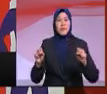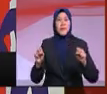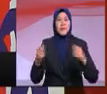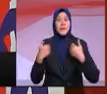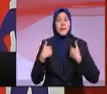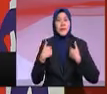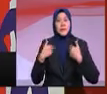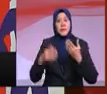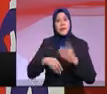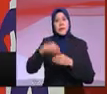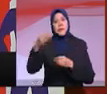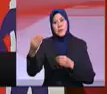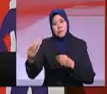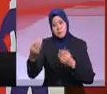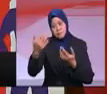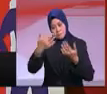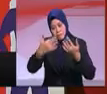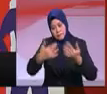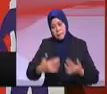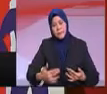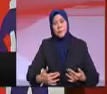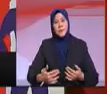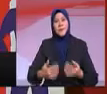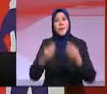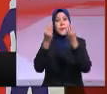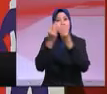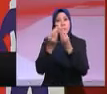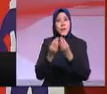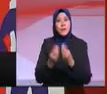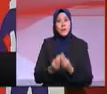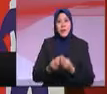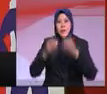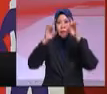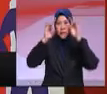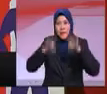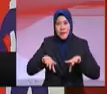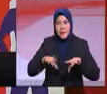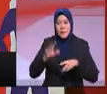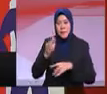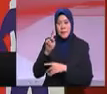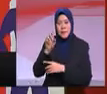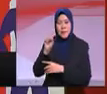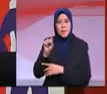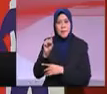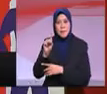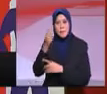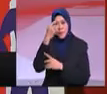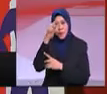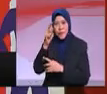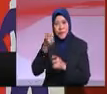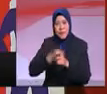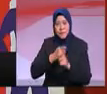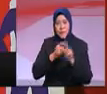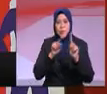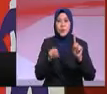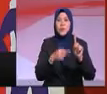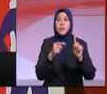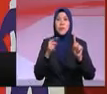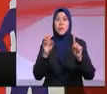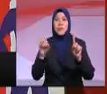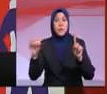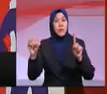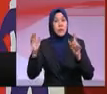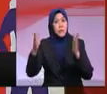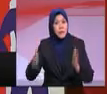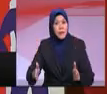telah dikeluarkan. Kita melihat kepada jumlah saringan kes untuk setiap 1,000 penduduk dan